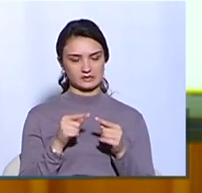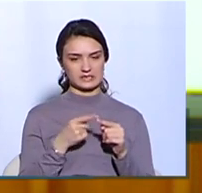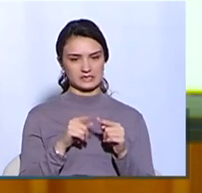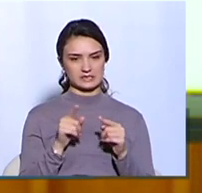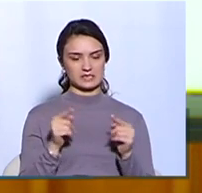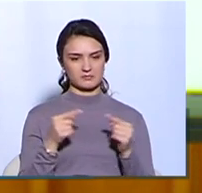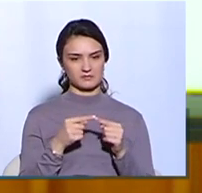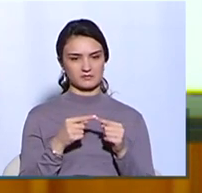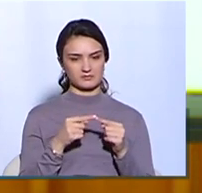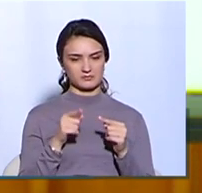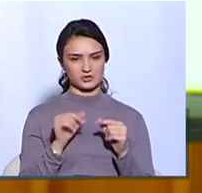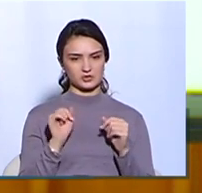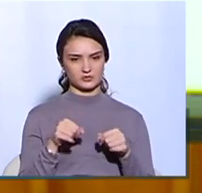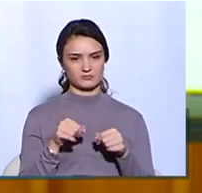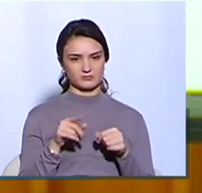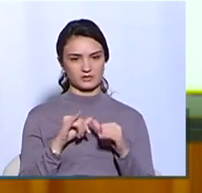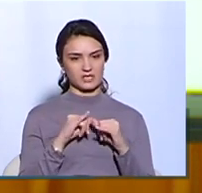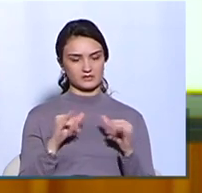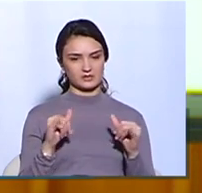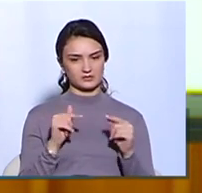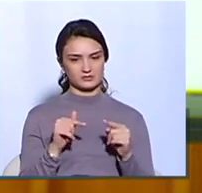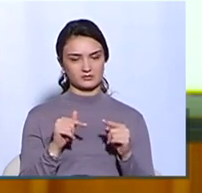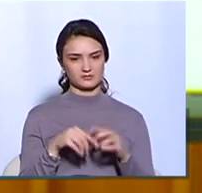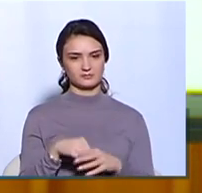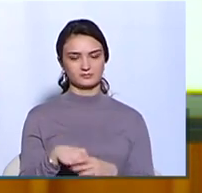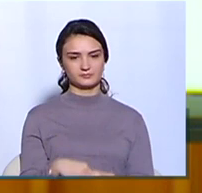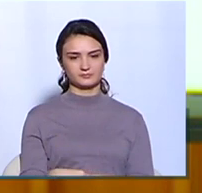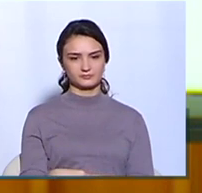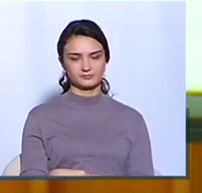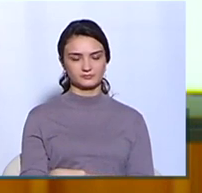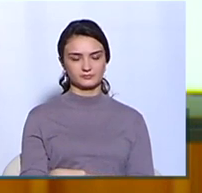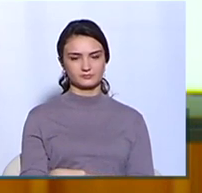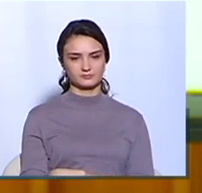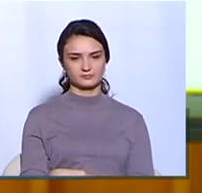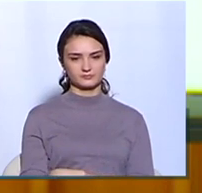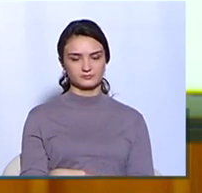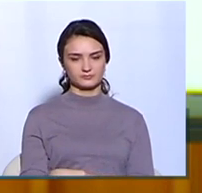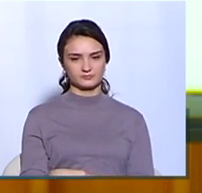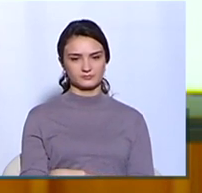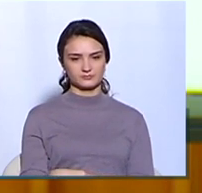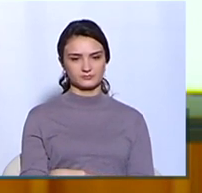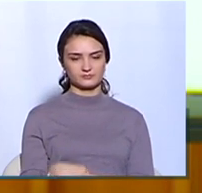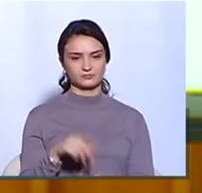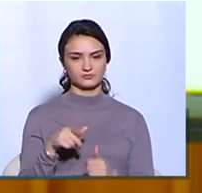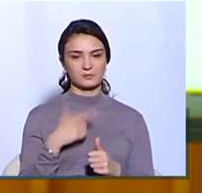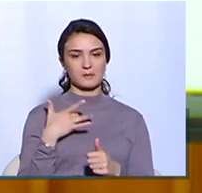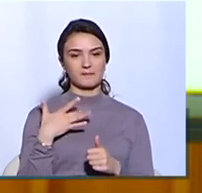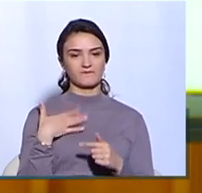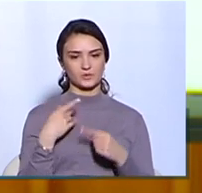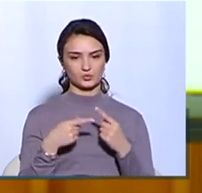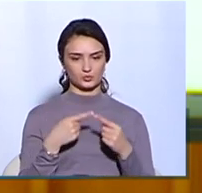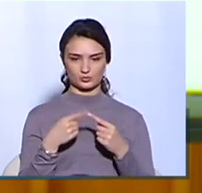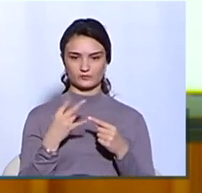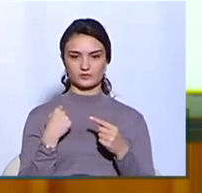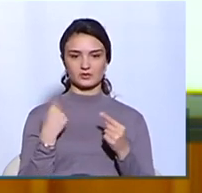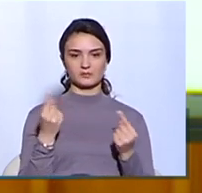დეფექტი დაემთხვა, მაშინ შეიძლება გამომშხავდეს. დიახ. ეს არის, დიახ. ანუ მემკვიდრული. ჩვენ